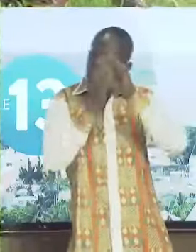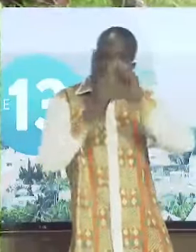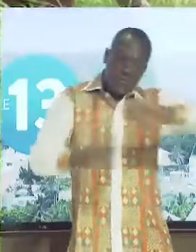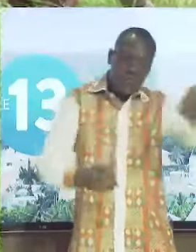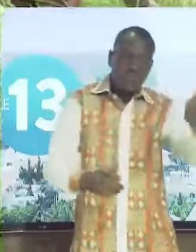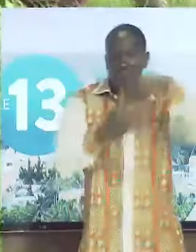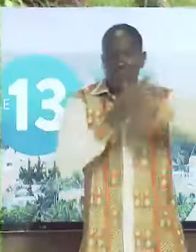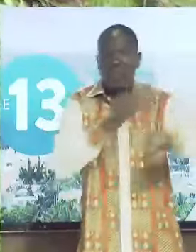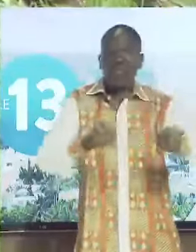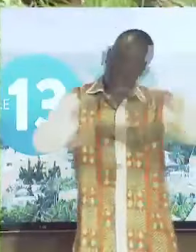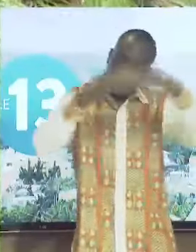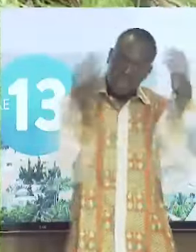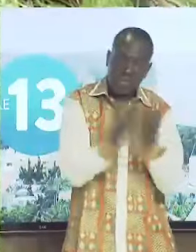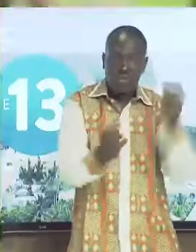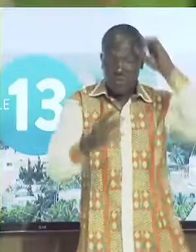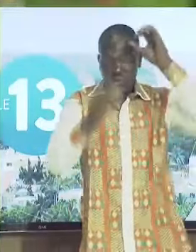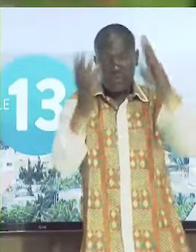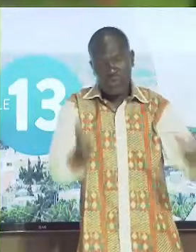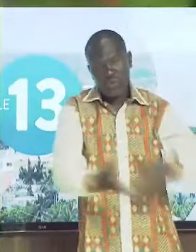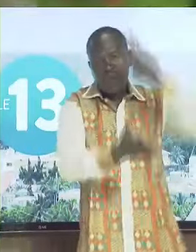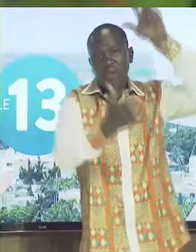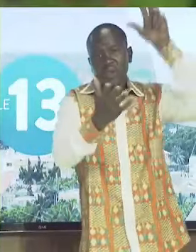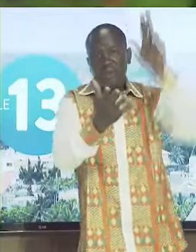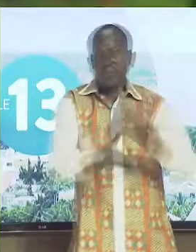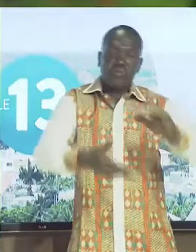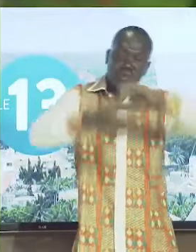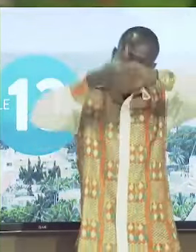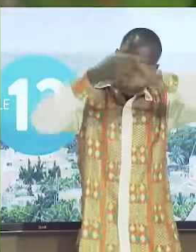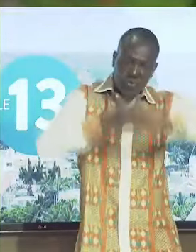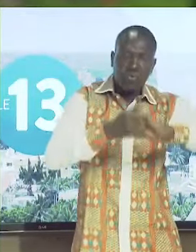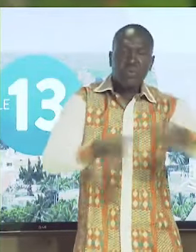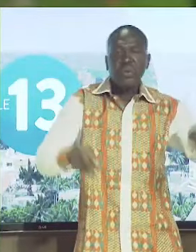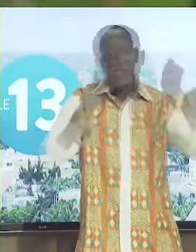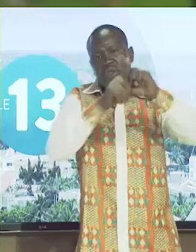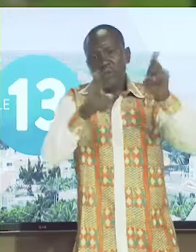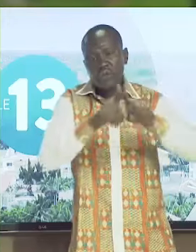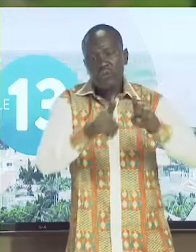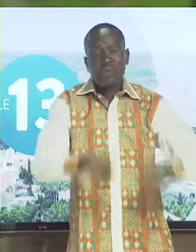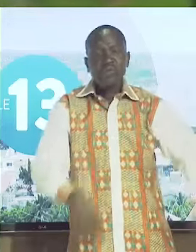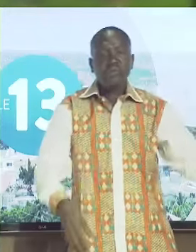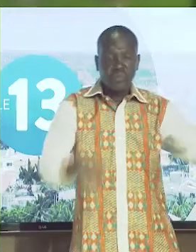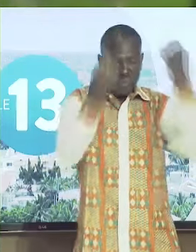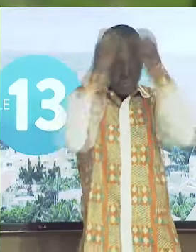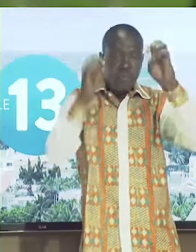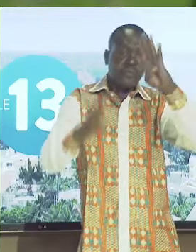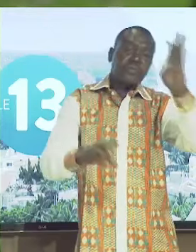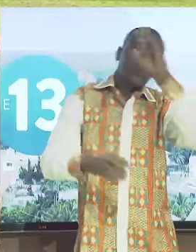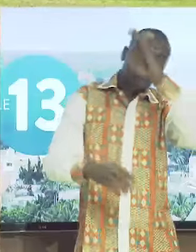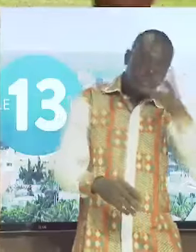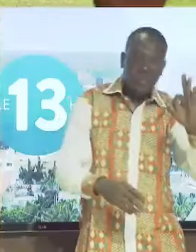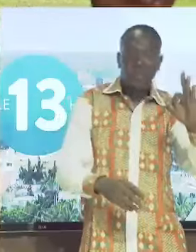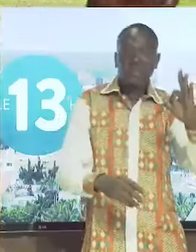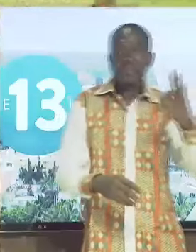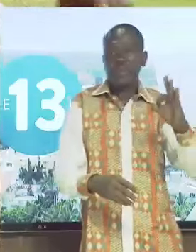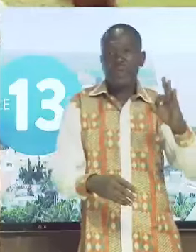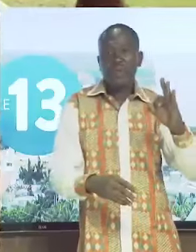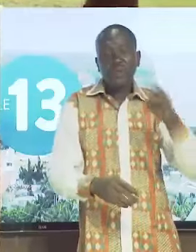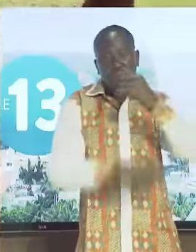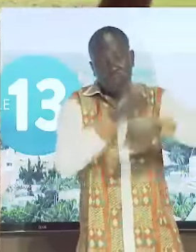dans cette famille, ont décidé d'adopter un élan de solidarité conformément aux aspirations du chef de l'État. L'année passée,